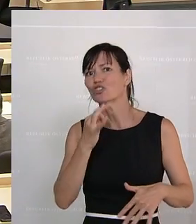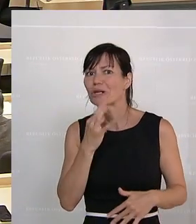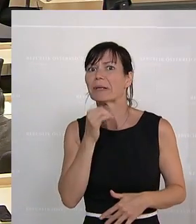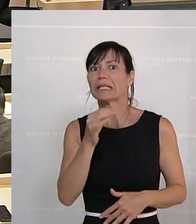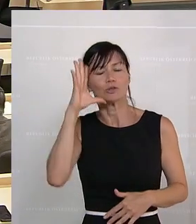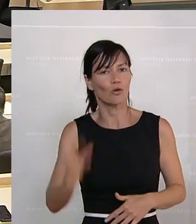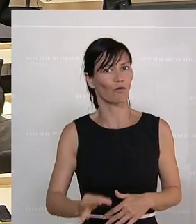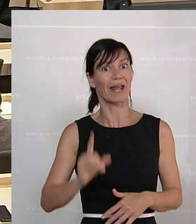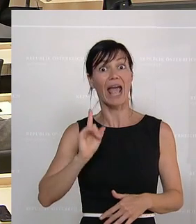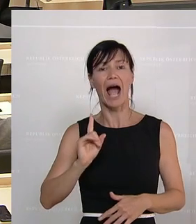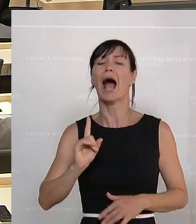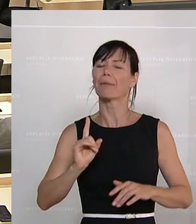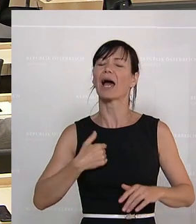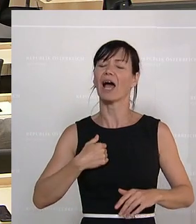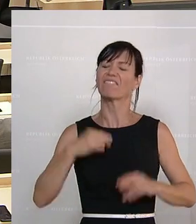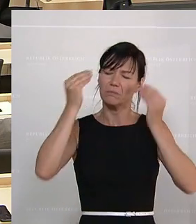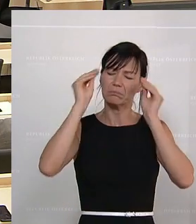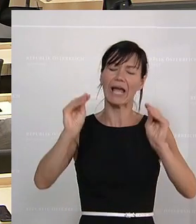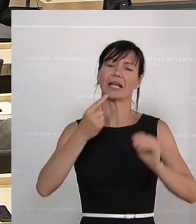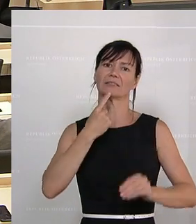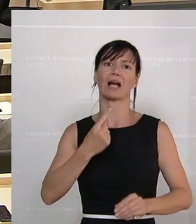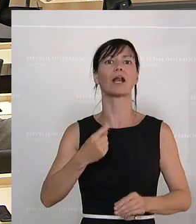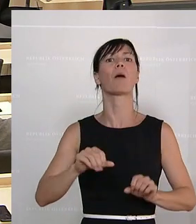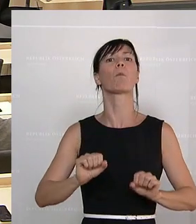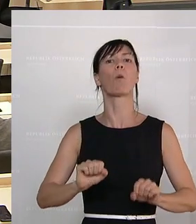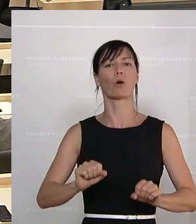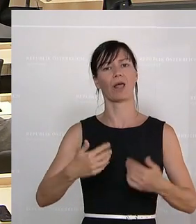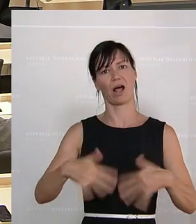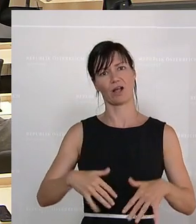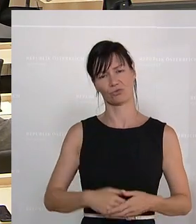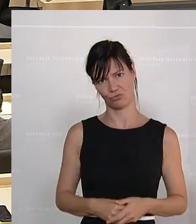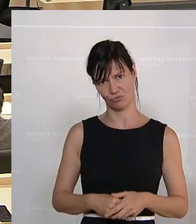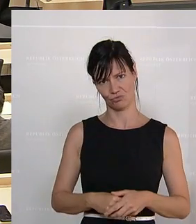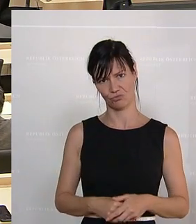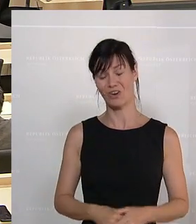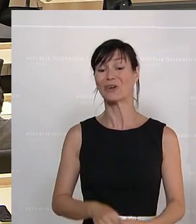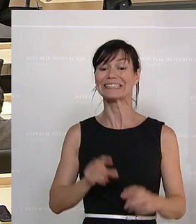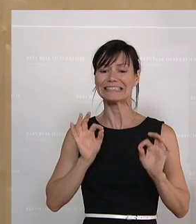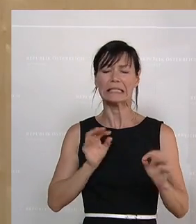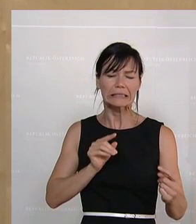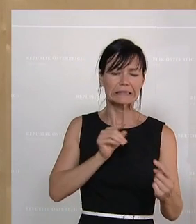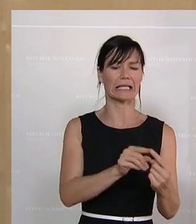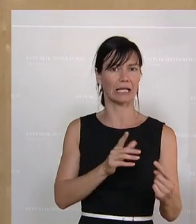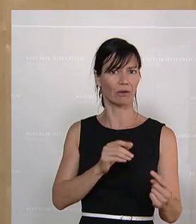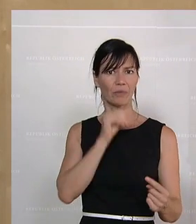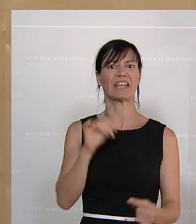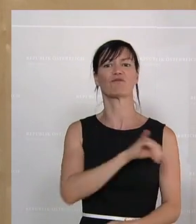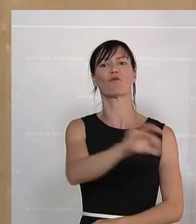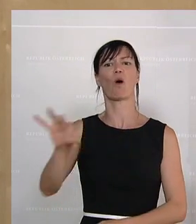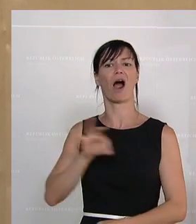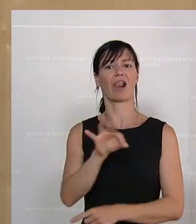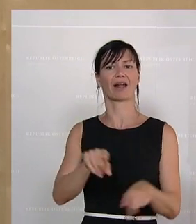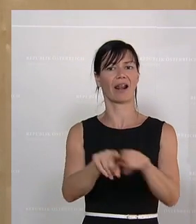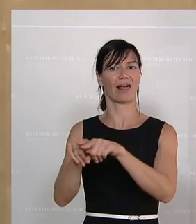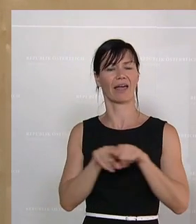können möglichst rasch und so gut geht treffsicher und wenn ich dort von diese beträge heraus greifen darf dann stimmt einfach nicht